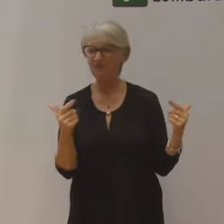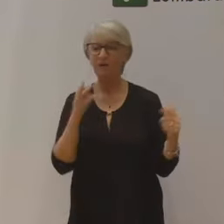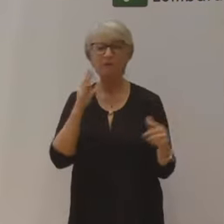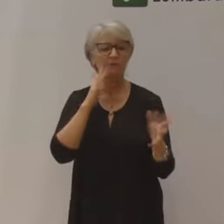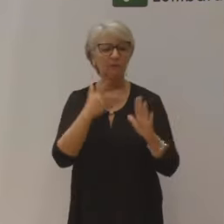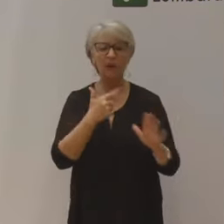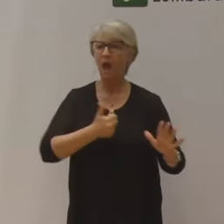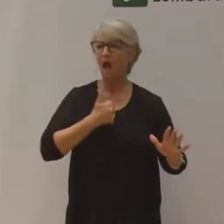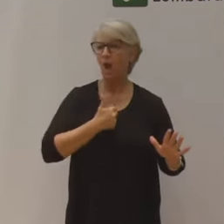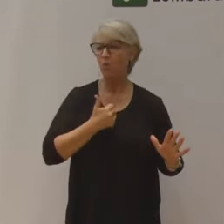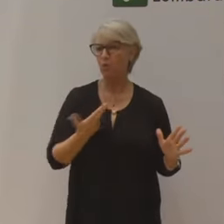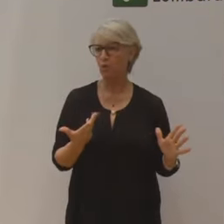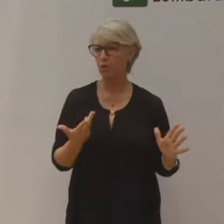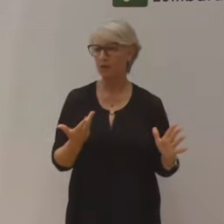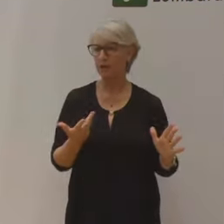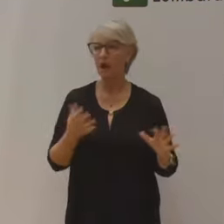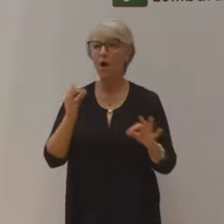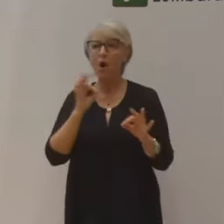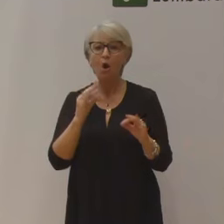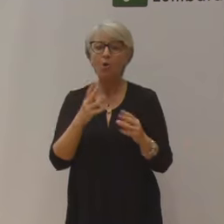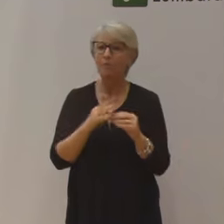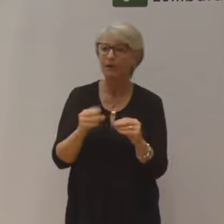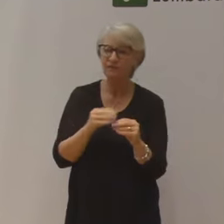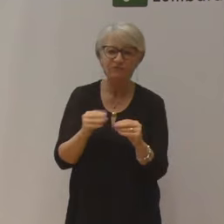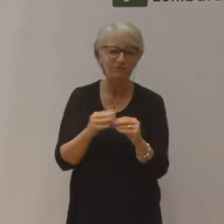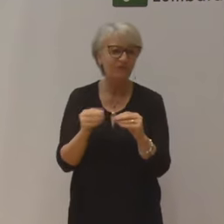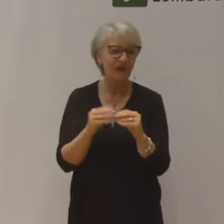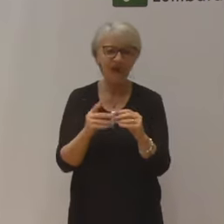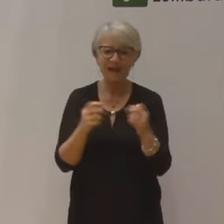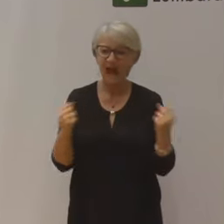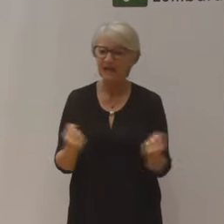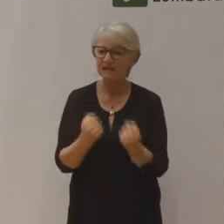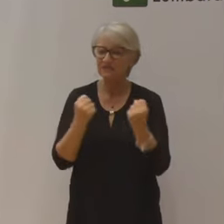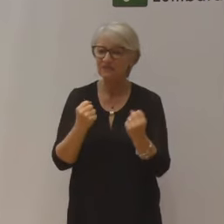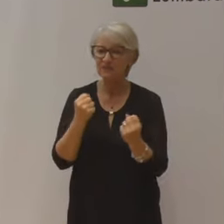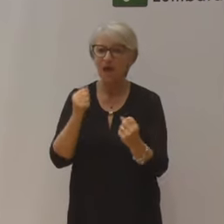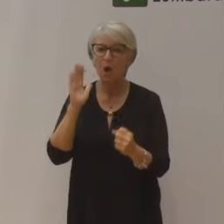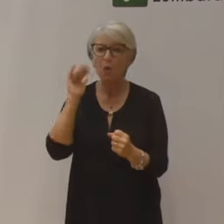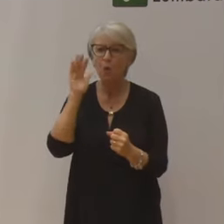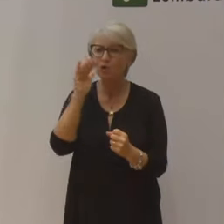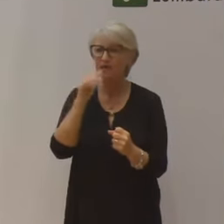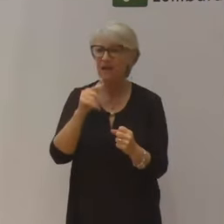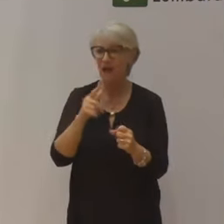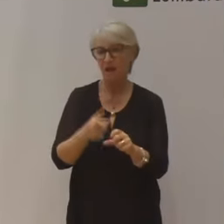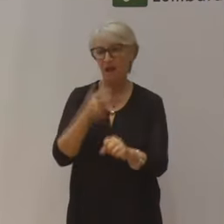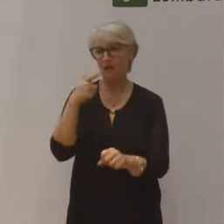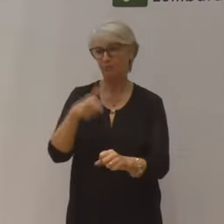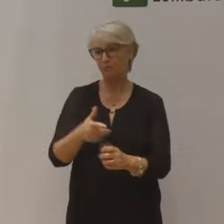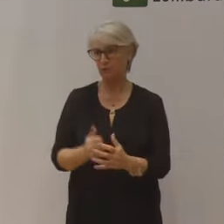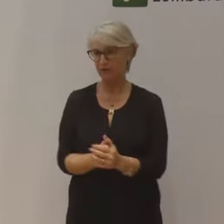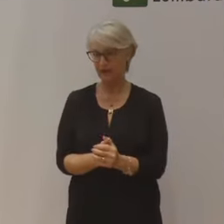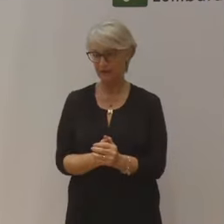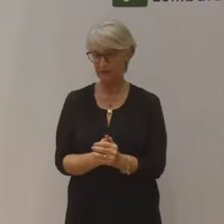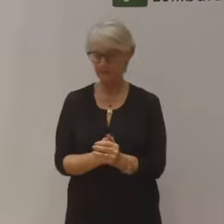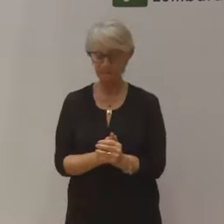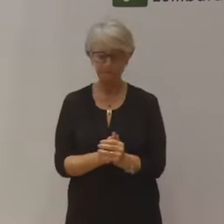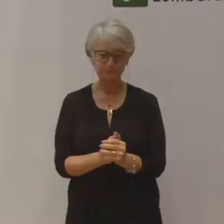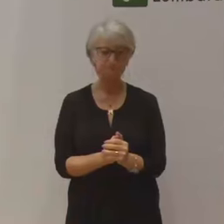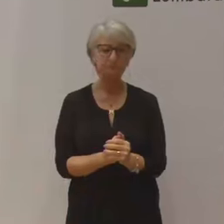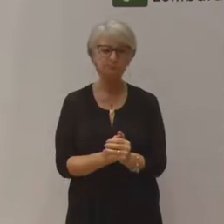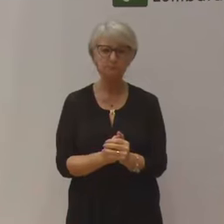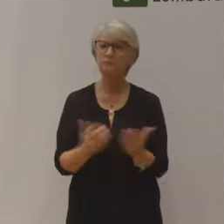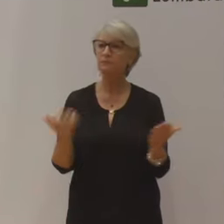autonomia o addirittura influenzare lo svolgimento delle fondamentali attività quotidiane. Poniamoci quindi la domanda